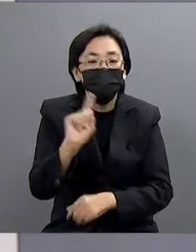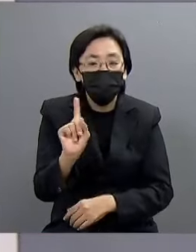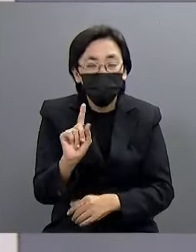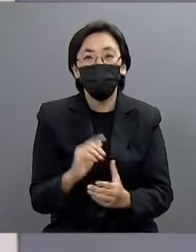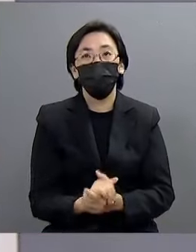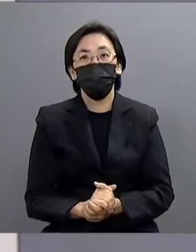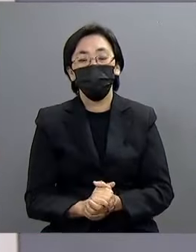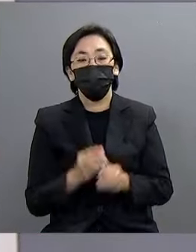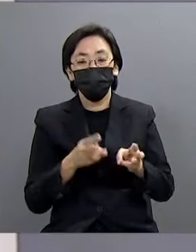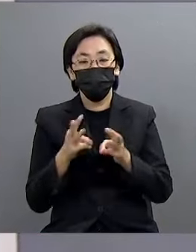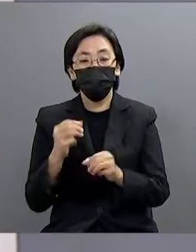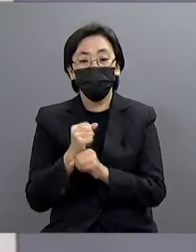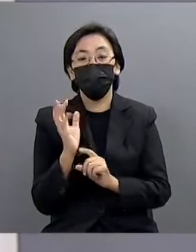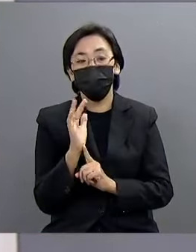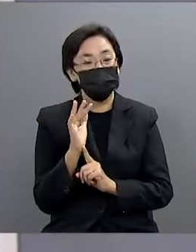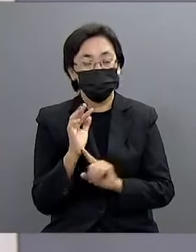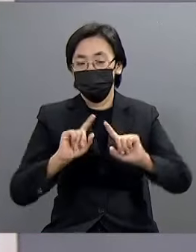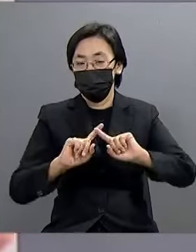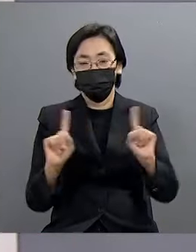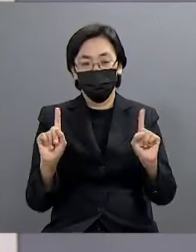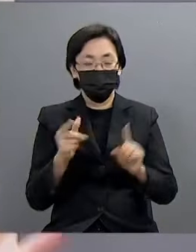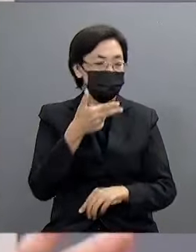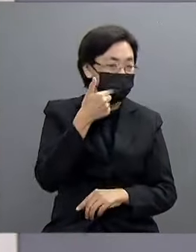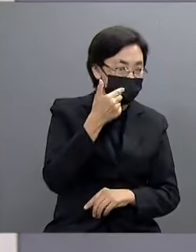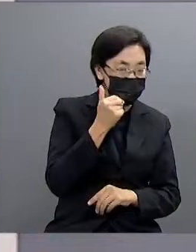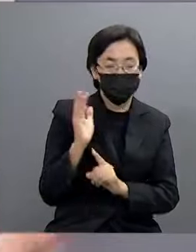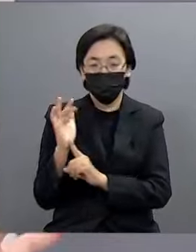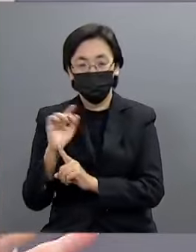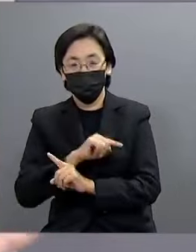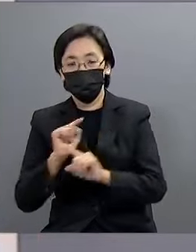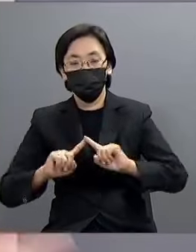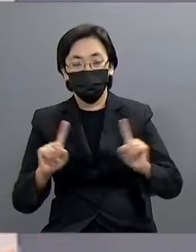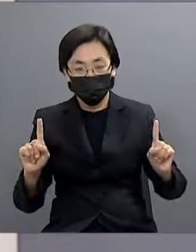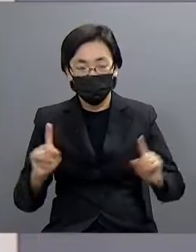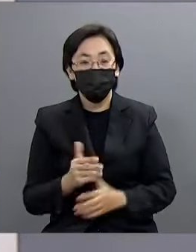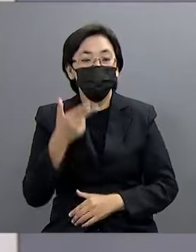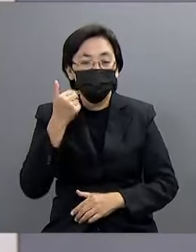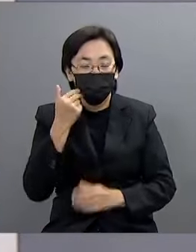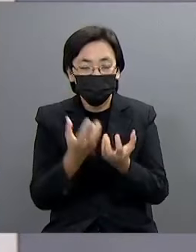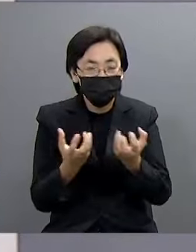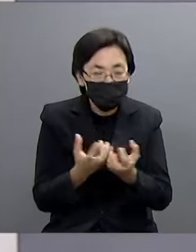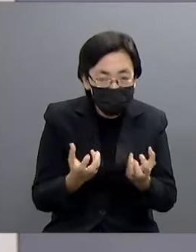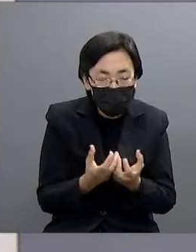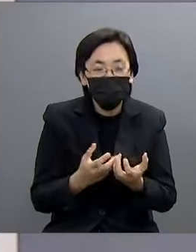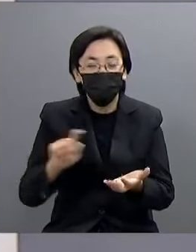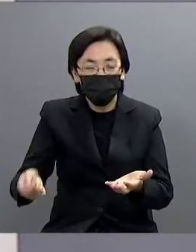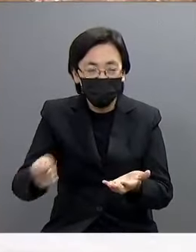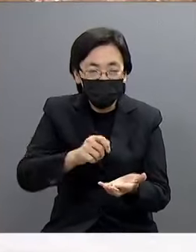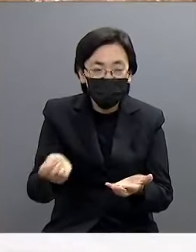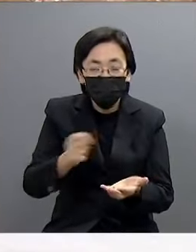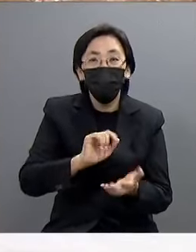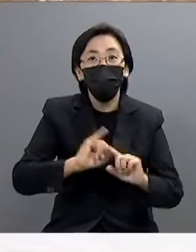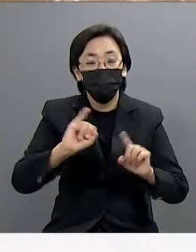เทียนมันจะไม่เหมือนกันกับการทำขนมเพราะว่าขนมมันต้องใช้อุปกรณ์เยอะและใช้การวัดตวงอะไรค่อนข้างเยอะใช่ไหมคะแต่เทียนห